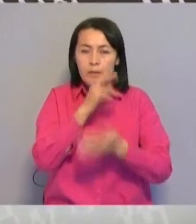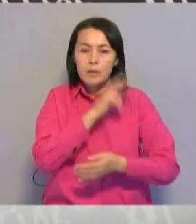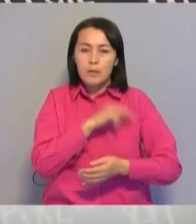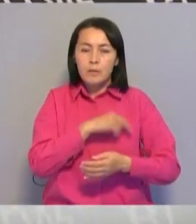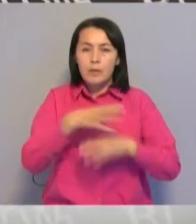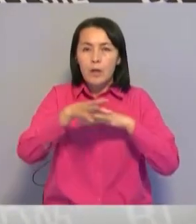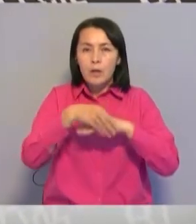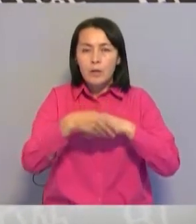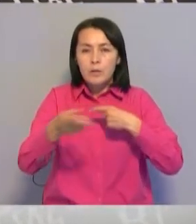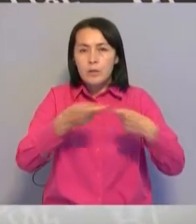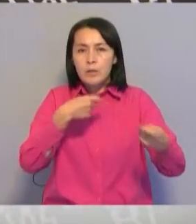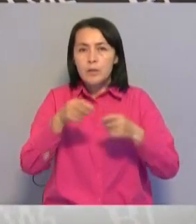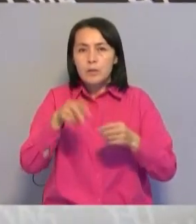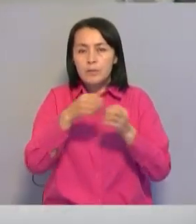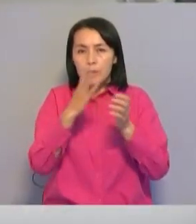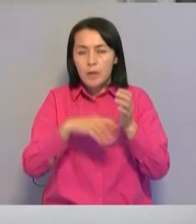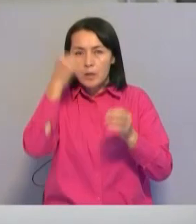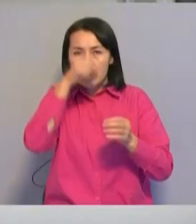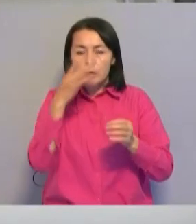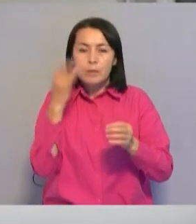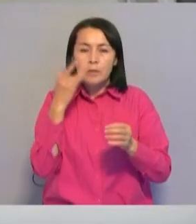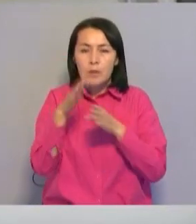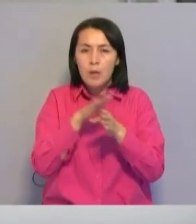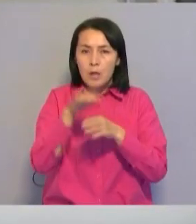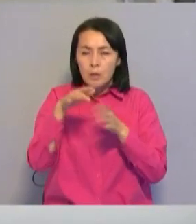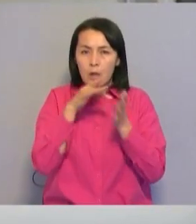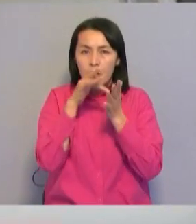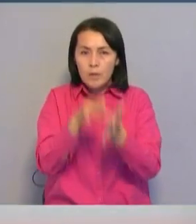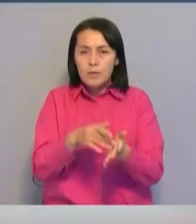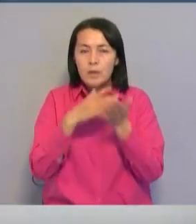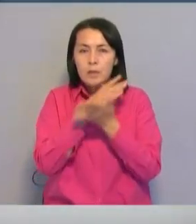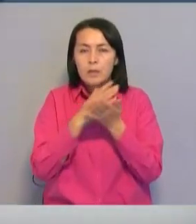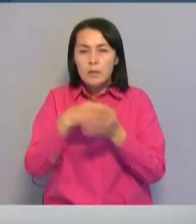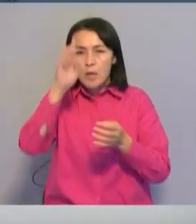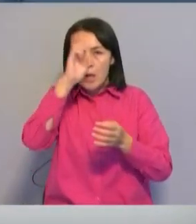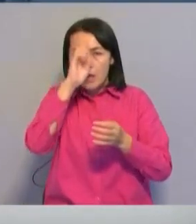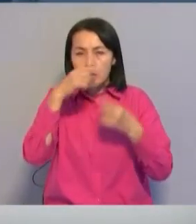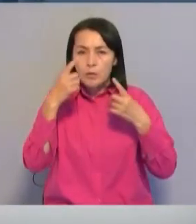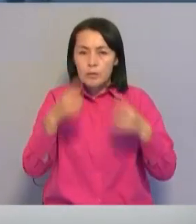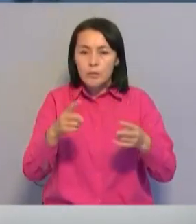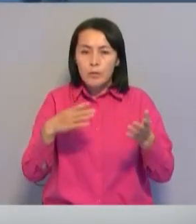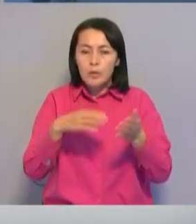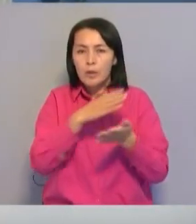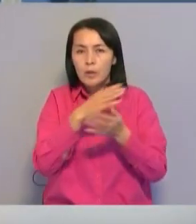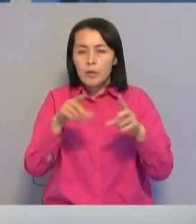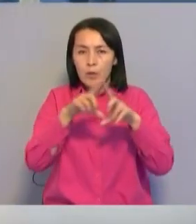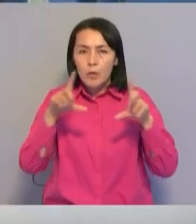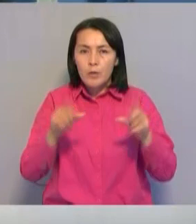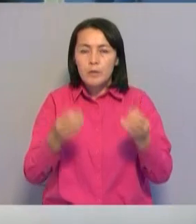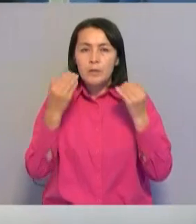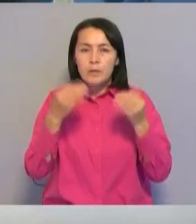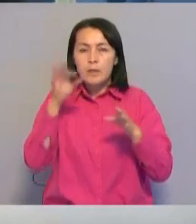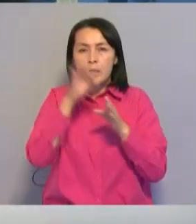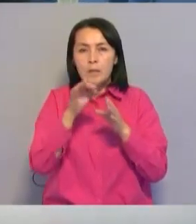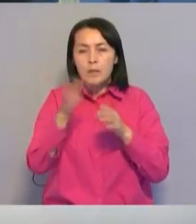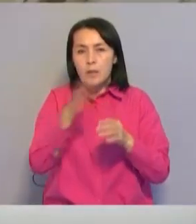работе. Антикоррупционное агентство с 2019 года регулярно проводит такие экскурсии для сотрудников государственных и квазигосударственных учреждений. Основная